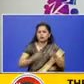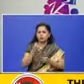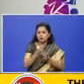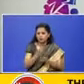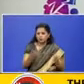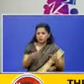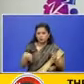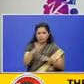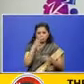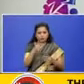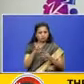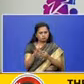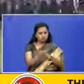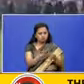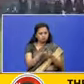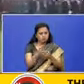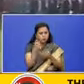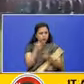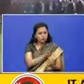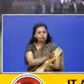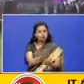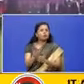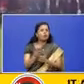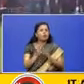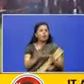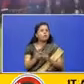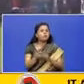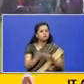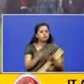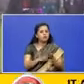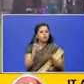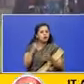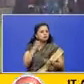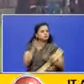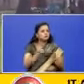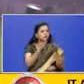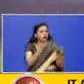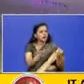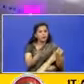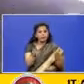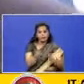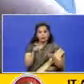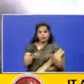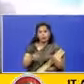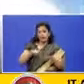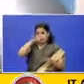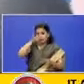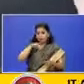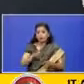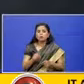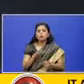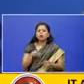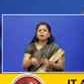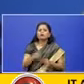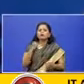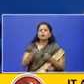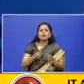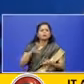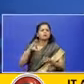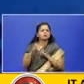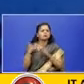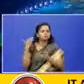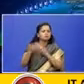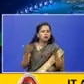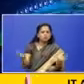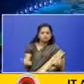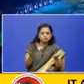जहां एकता का मजबूत संदेश दिया, वहीं भारत की खेल संस्कृति को भी बढ़ावा